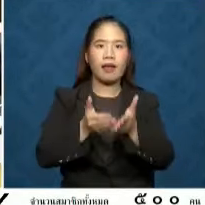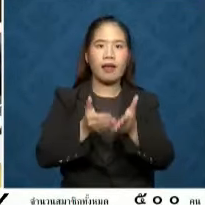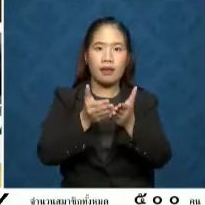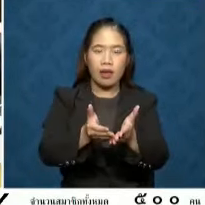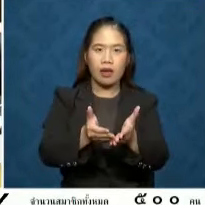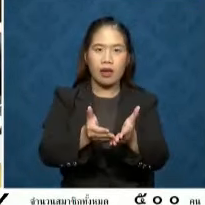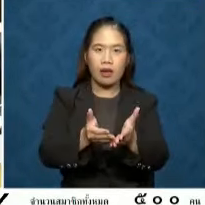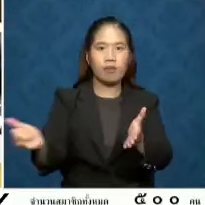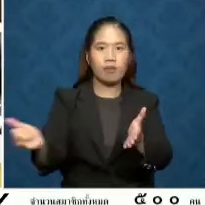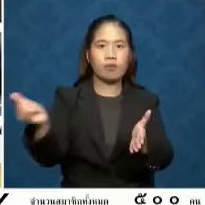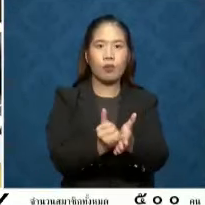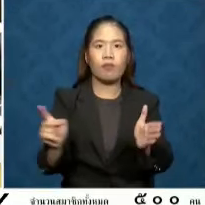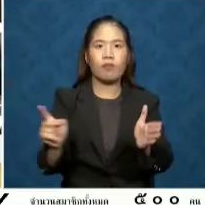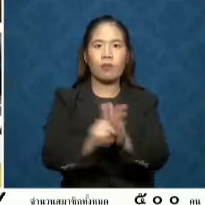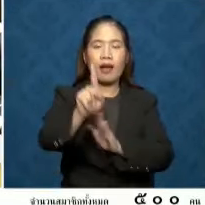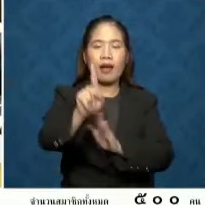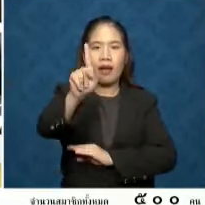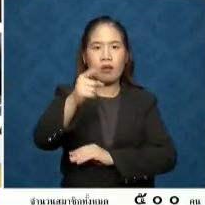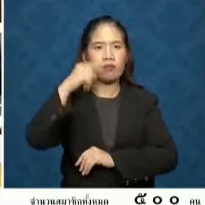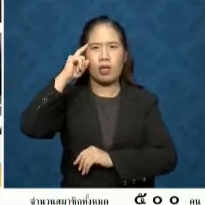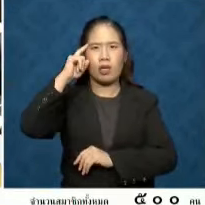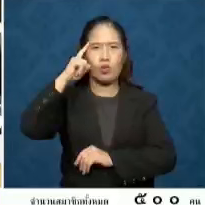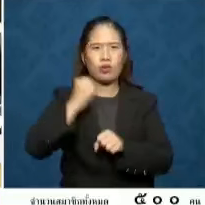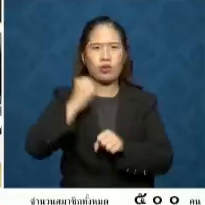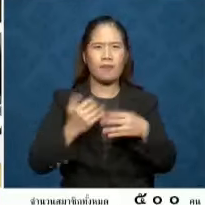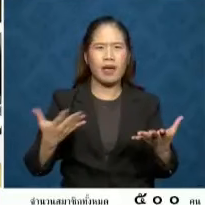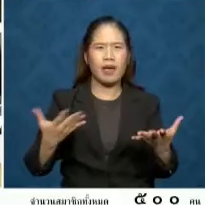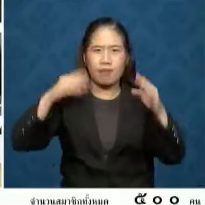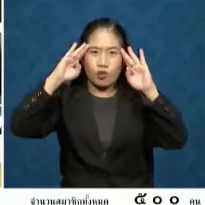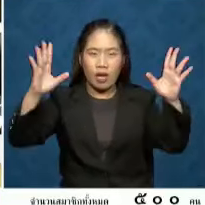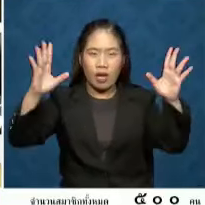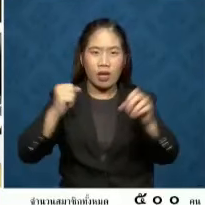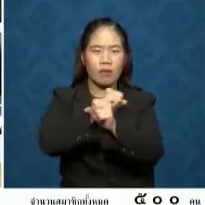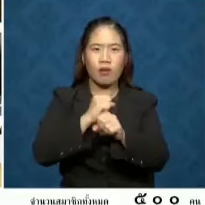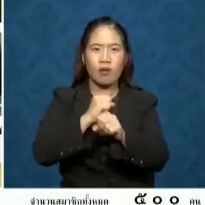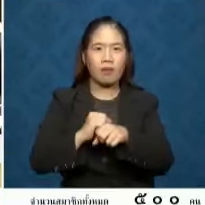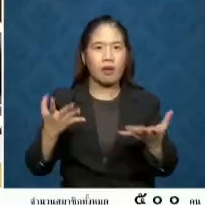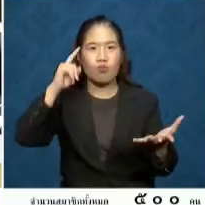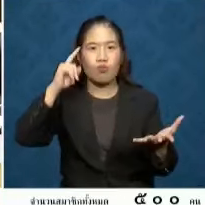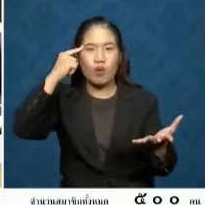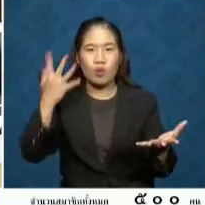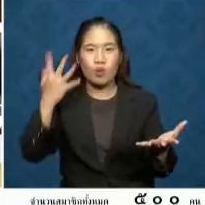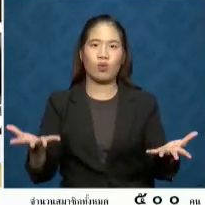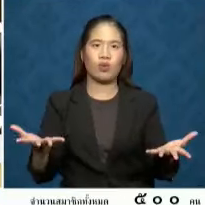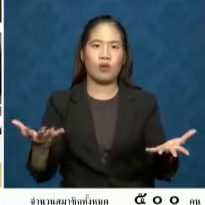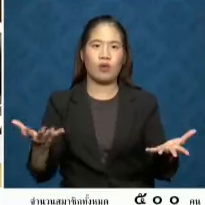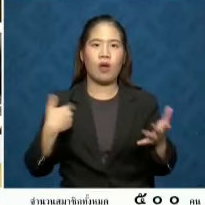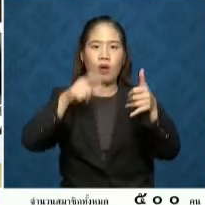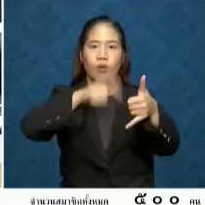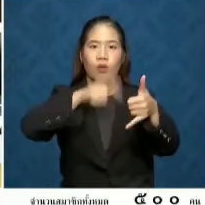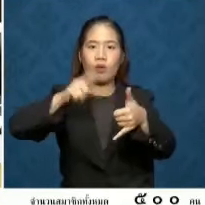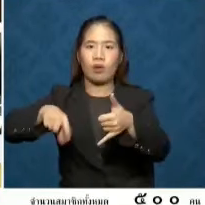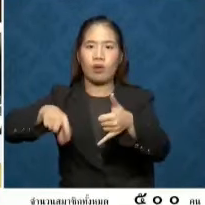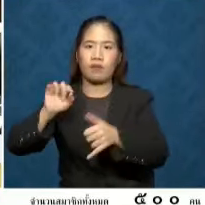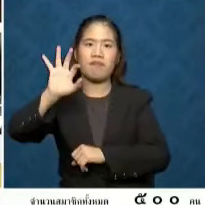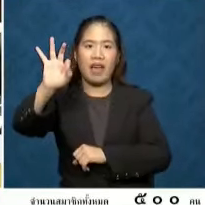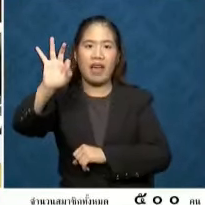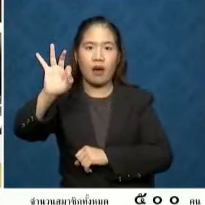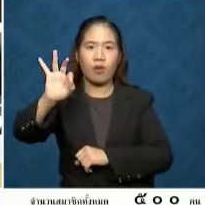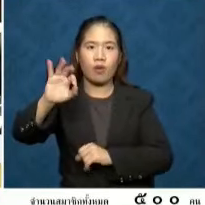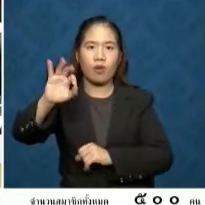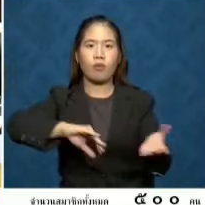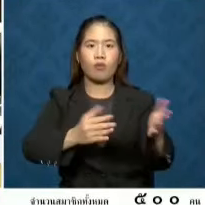ขึ้นเรือครั้งแรกของเขาโดยที่เขาไม่รู้เลยว่าจะมันจะเป็นครั้งสุดท้ายในชีวิตเขา29ชีวิตท่านประธานที่จากไปโดยที่ครอบครัวเ